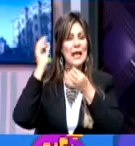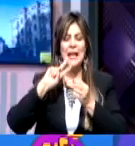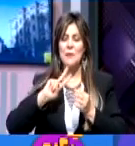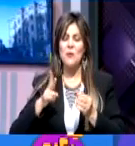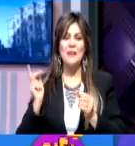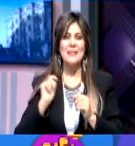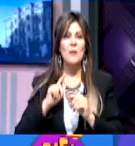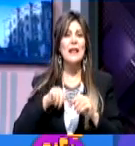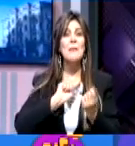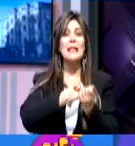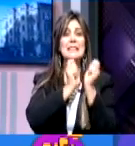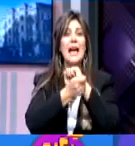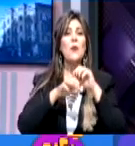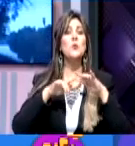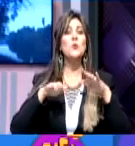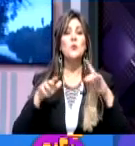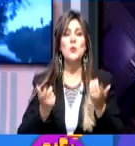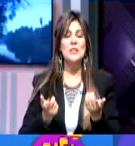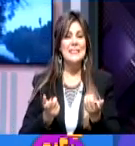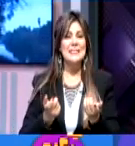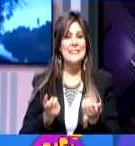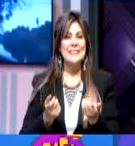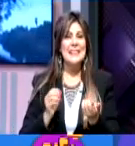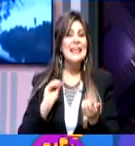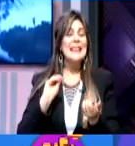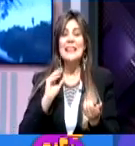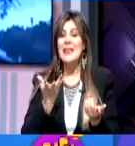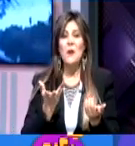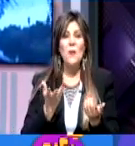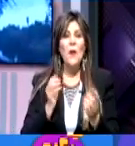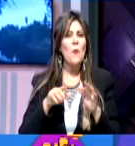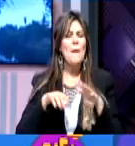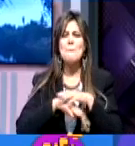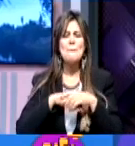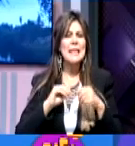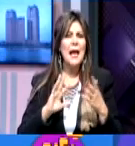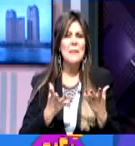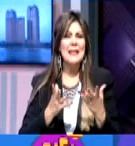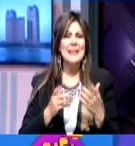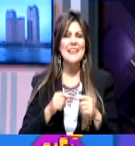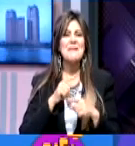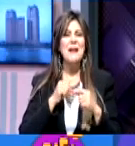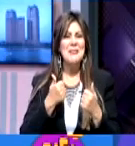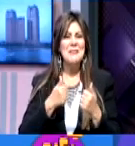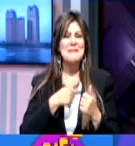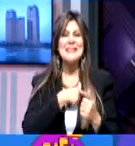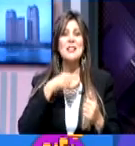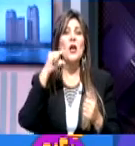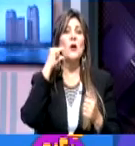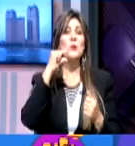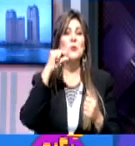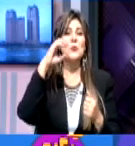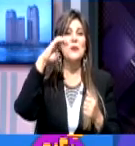التحول الرقمي وما هو دوره، مع القيمة العلمية الكبيرة دكتور جمال عبد